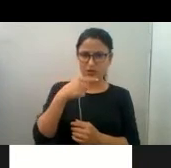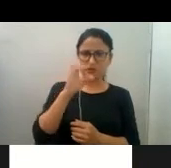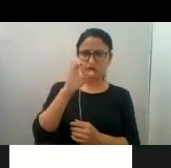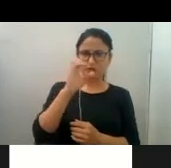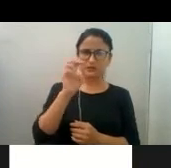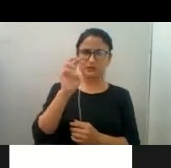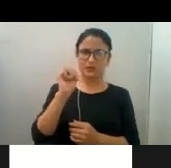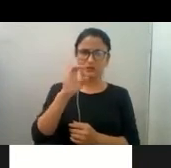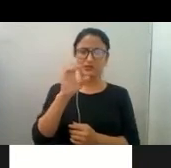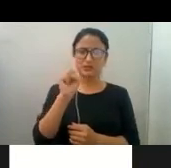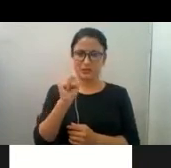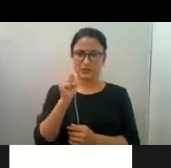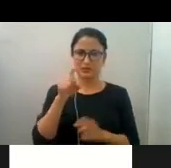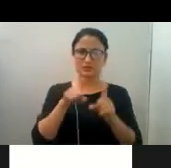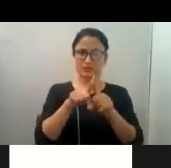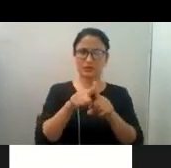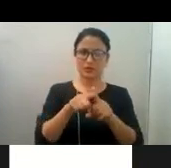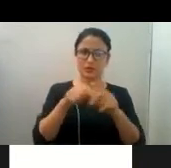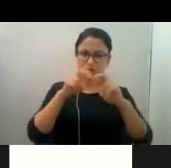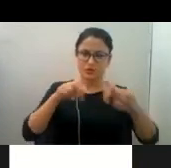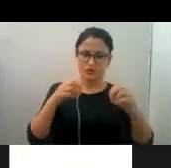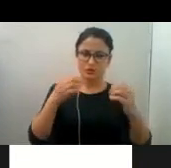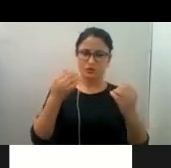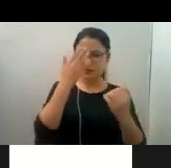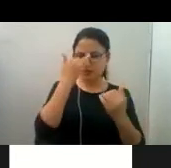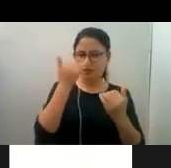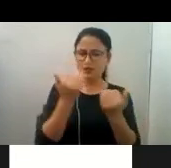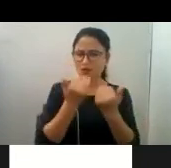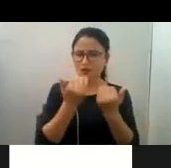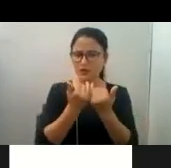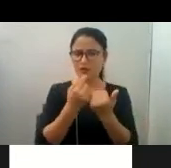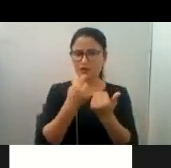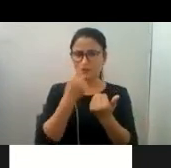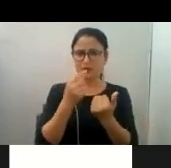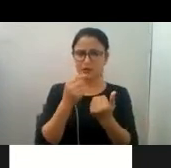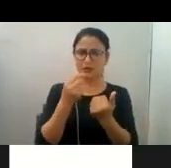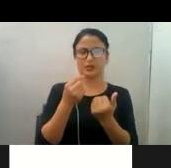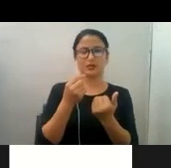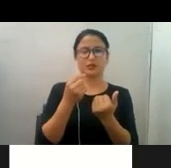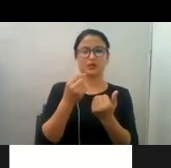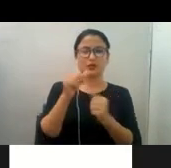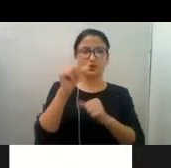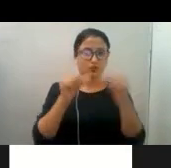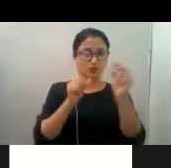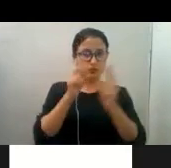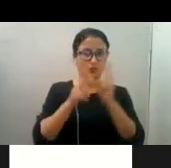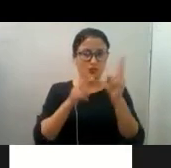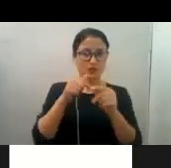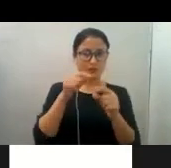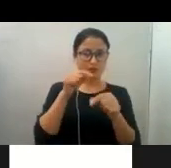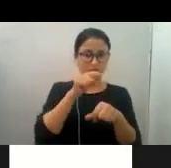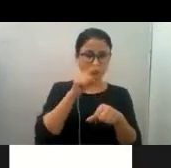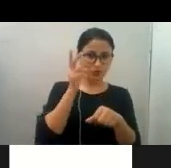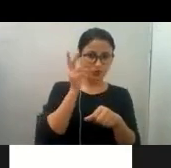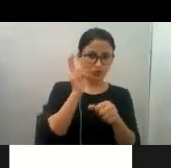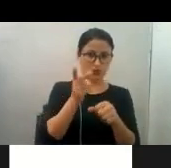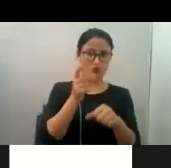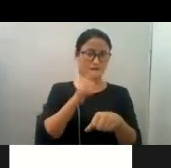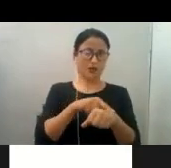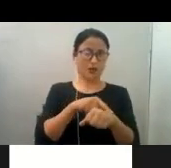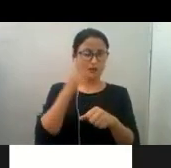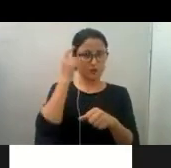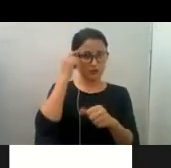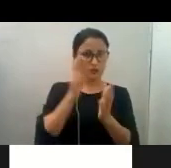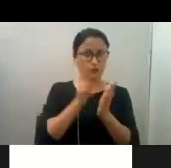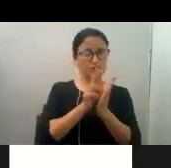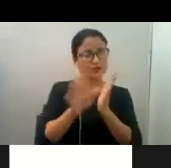सिएमसिएससँग मिलेर यो रिसर्च गर्ने चाहिँ किन गर्ने भन्ने हिसाबमा चाहिँ जुन कुरा हामीले त्यति बेला सोचेका थियौँ यो